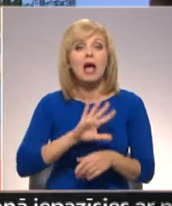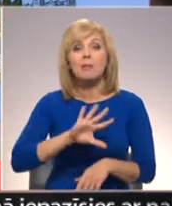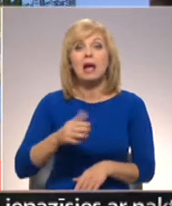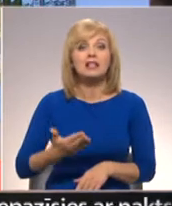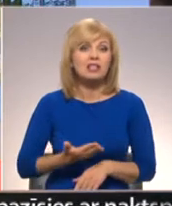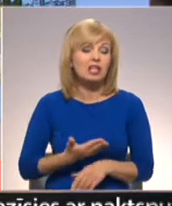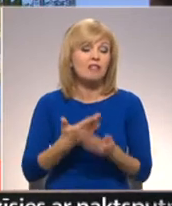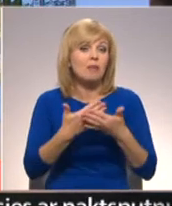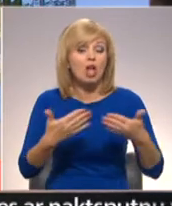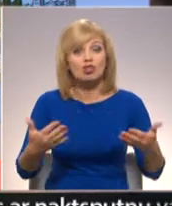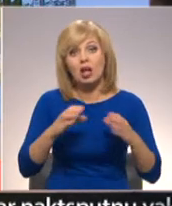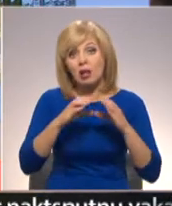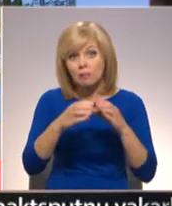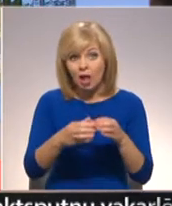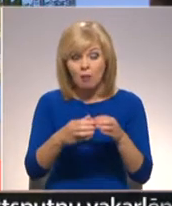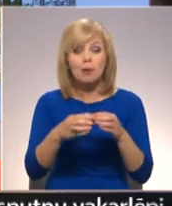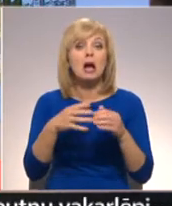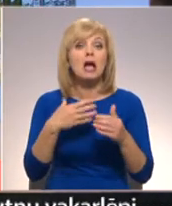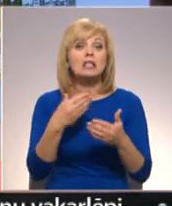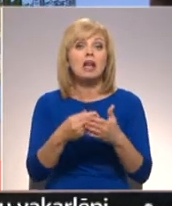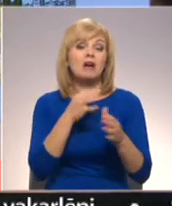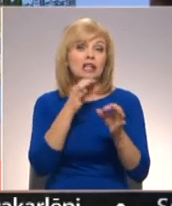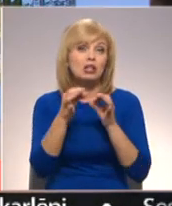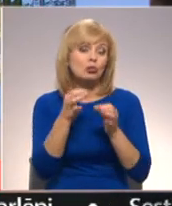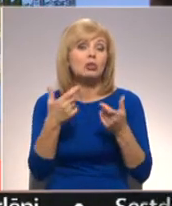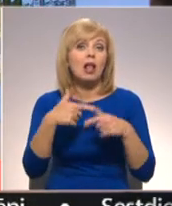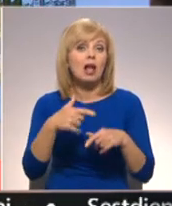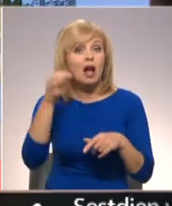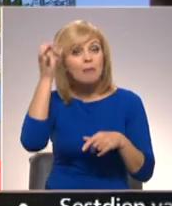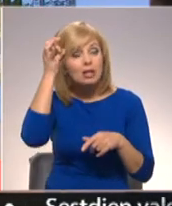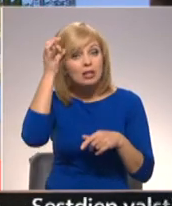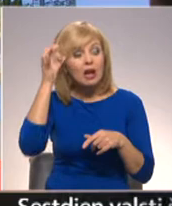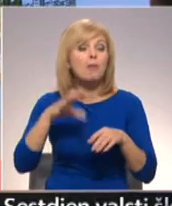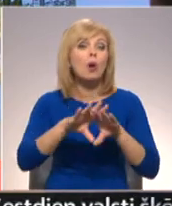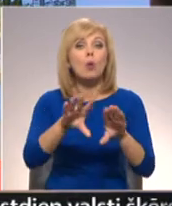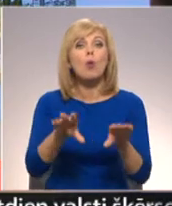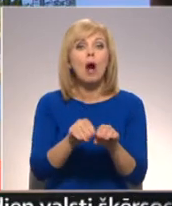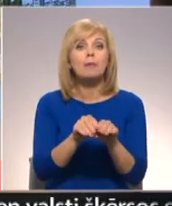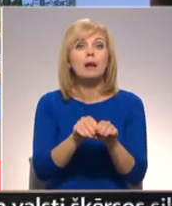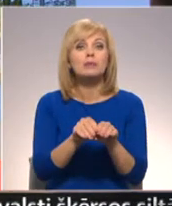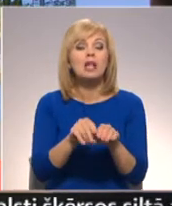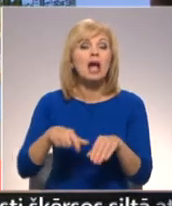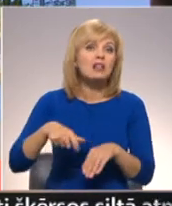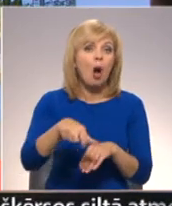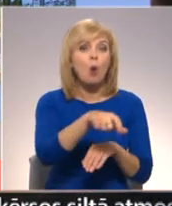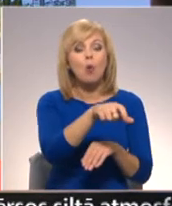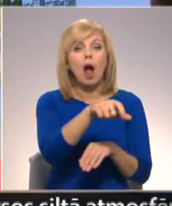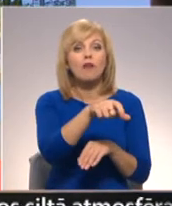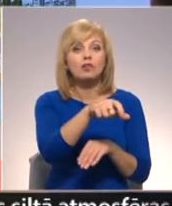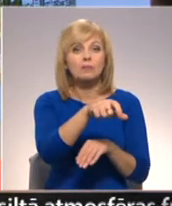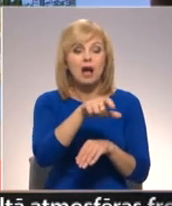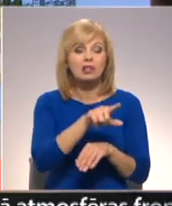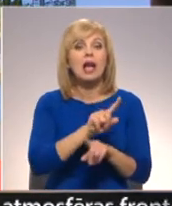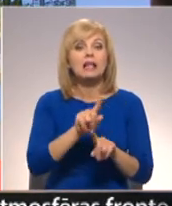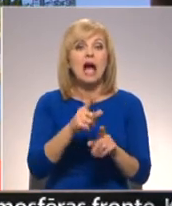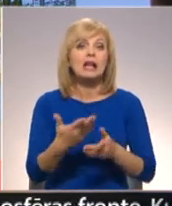uz dažādām planētām. Es savas diskusijas laikā pieminēju kopējo Daugavas baseinu. Tā ir